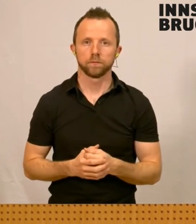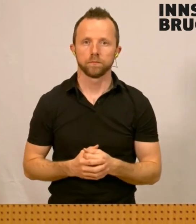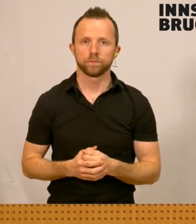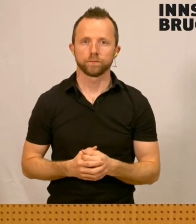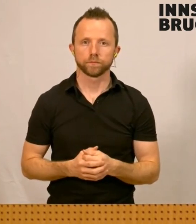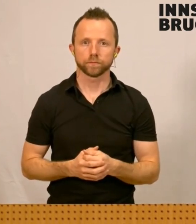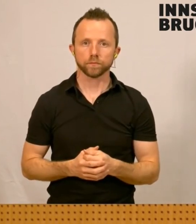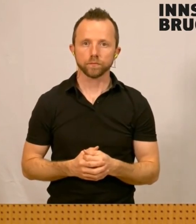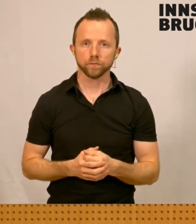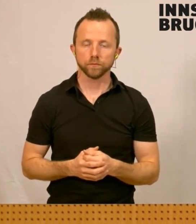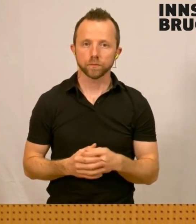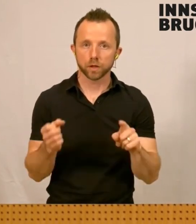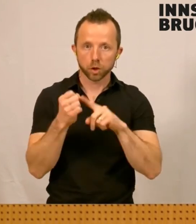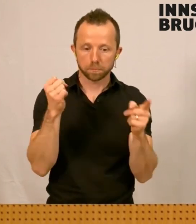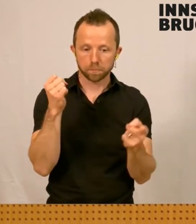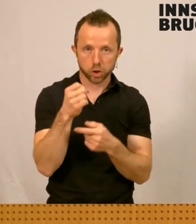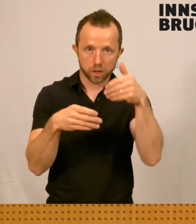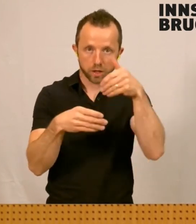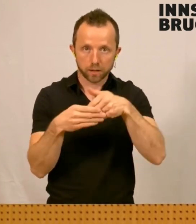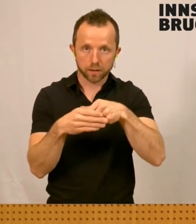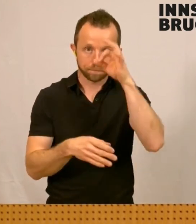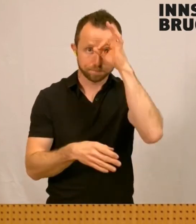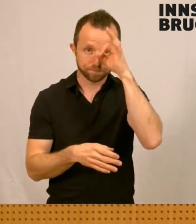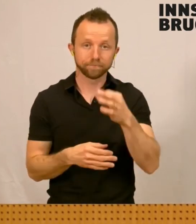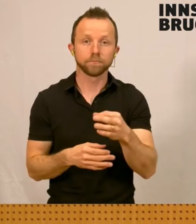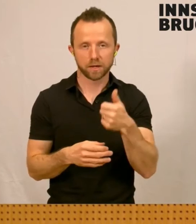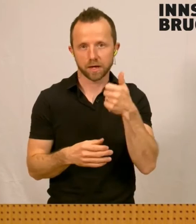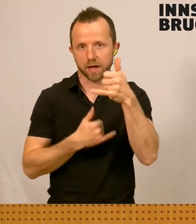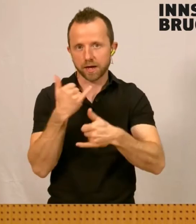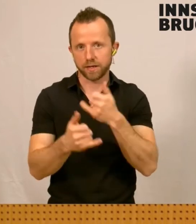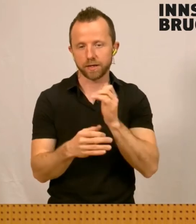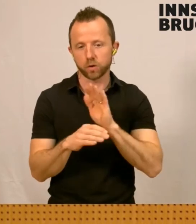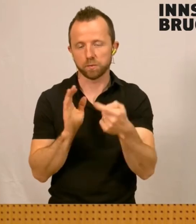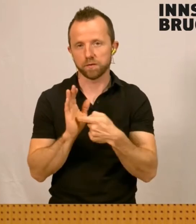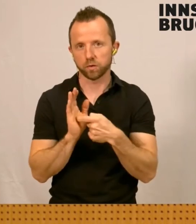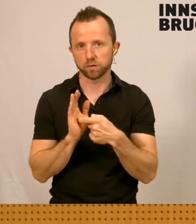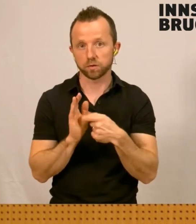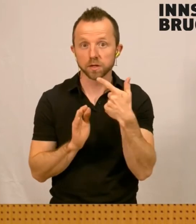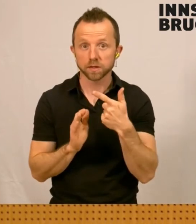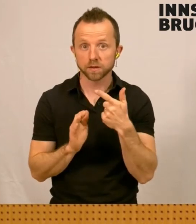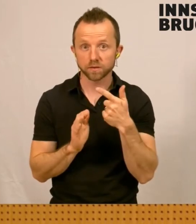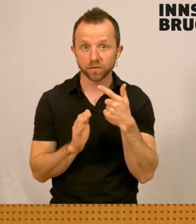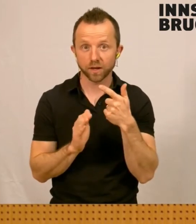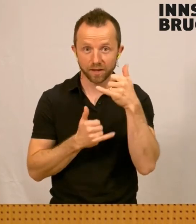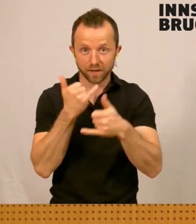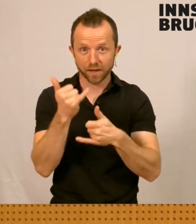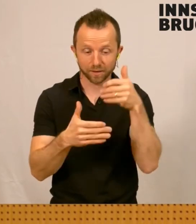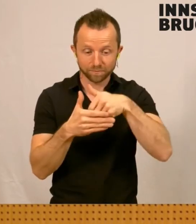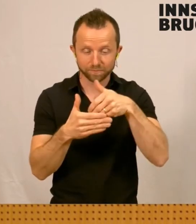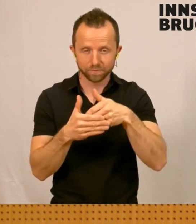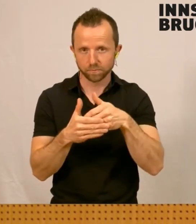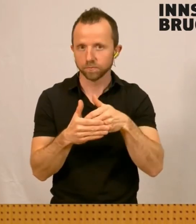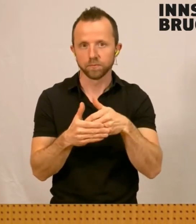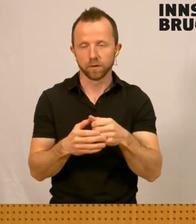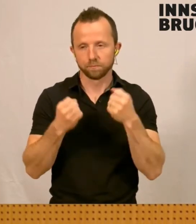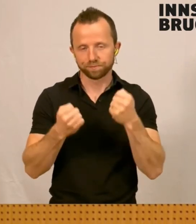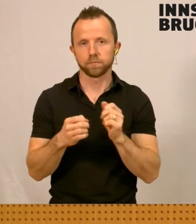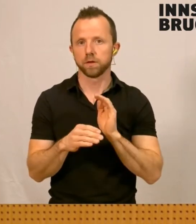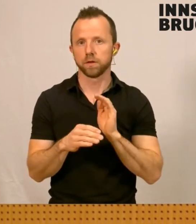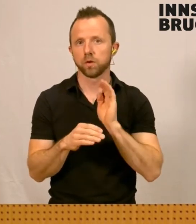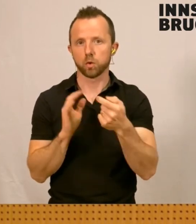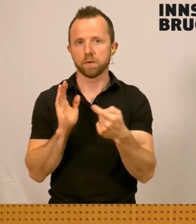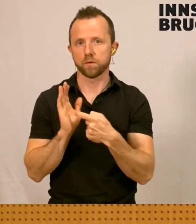Wer sein Budget nicht kennt, ist mit 1 Jahr überfordert und mit 2 Jahren erst recht. Schnell wird